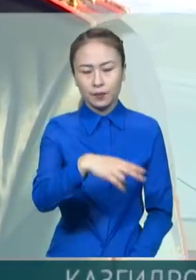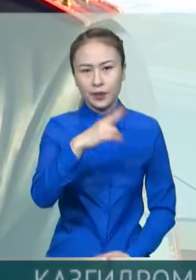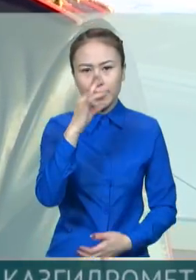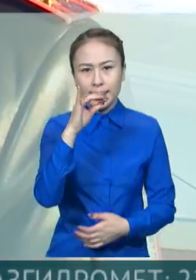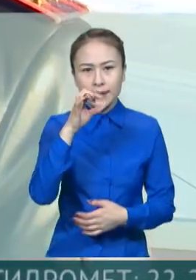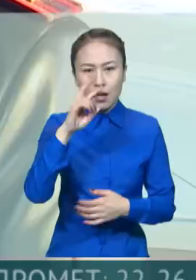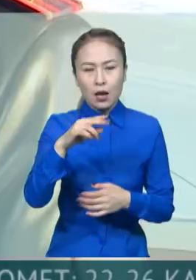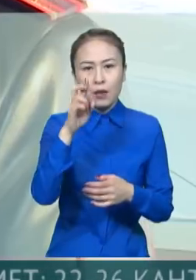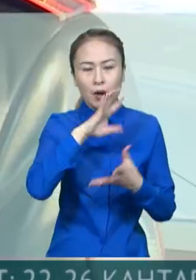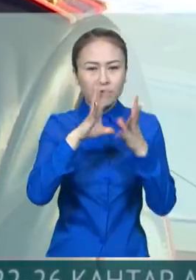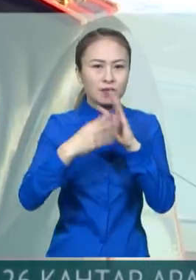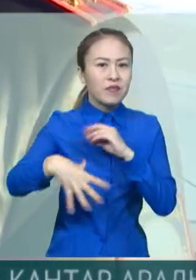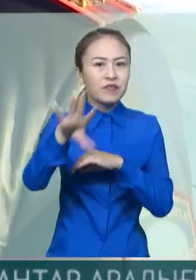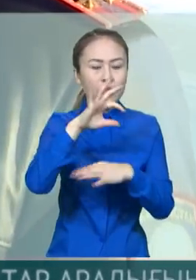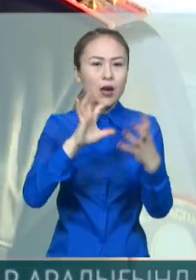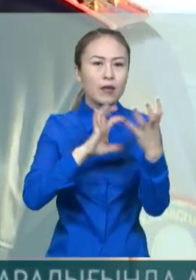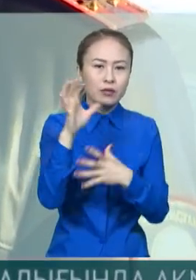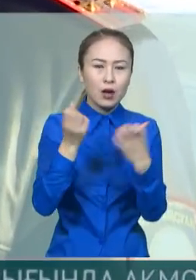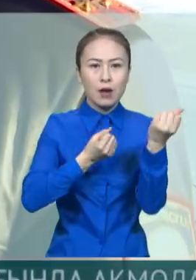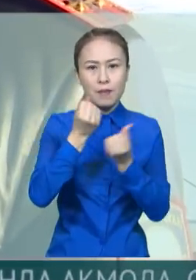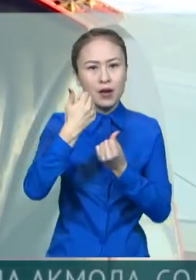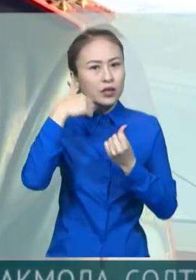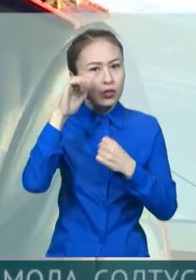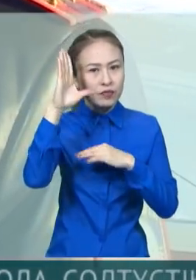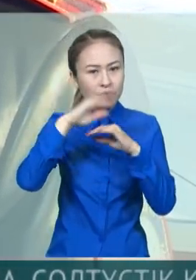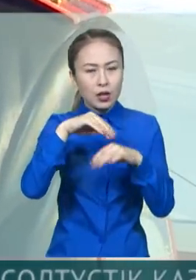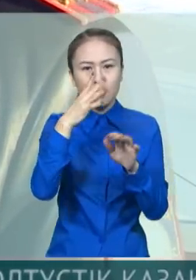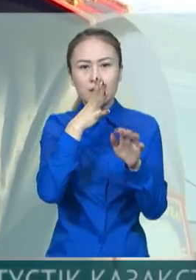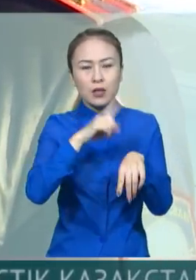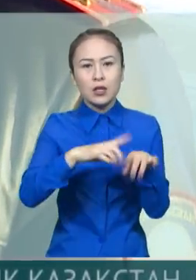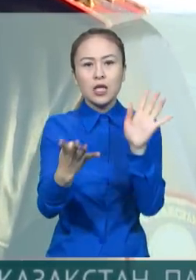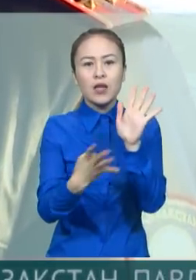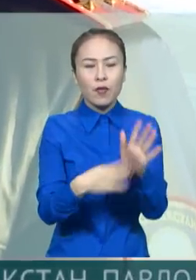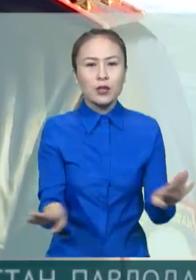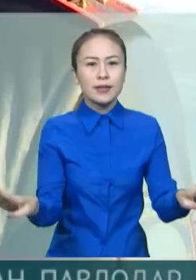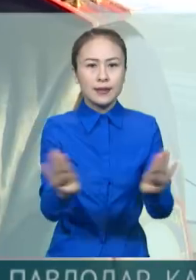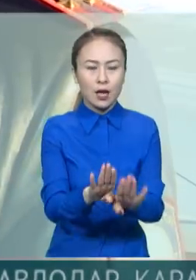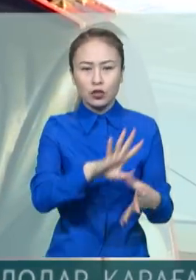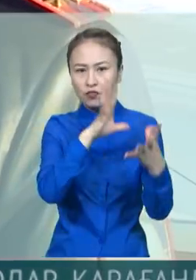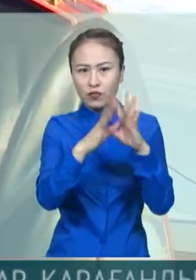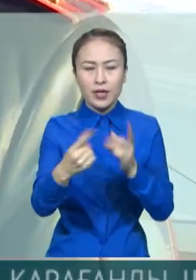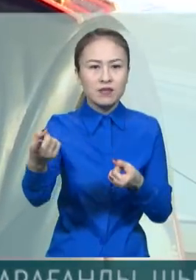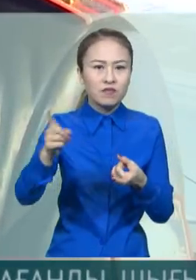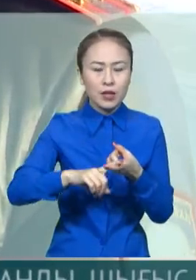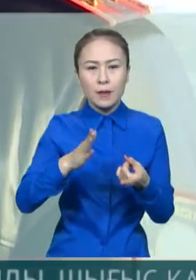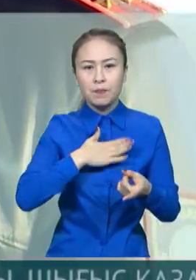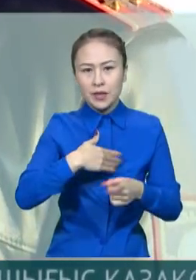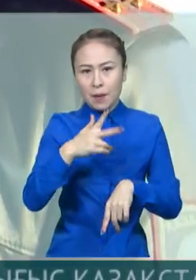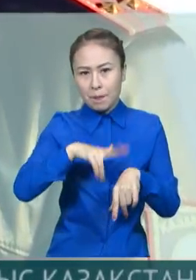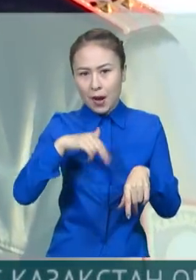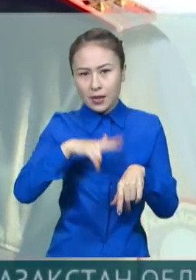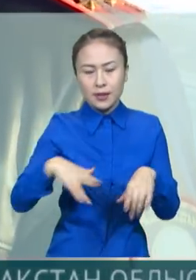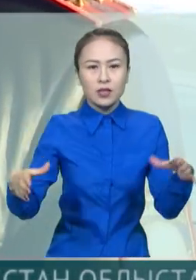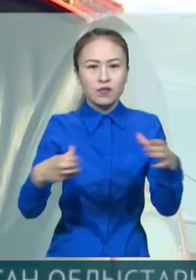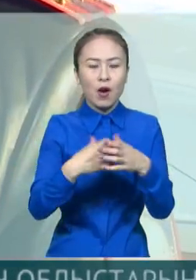Дизель отынымен жүретін барлық көліктер үшін жолдар кеше кешкі сағат 21:00-де жабылды. Сәйкесінше біздің полицейлер